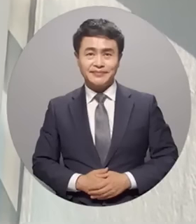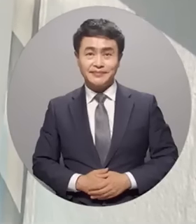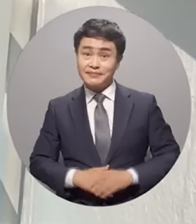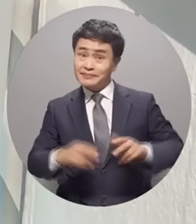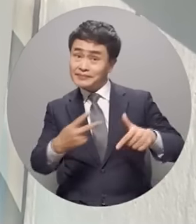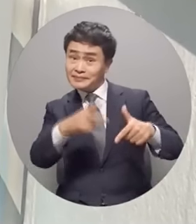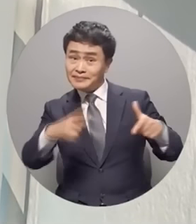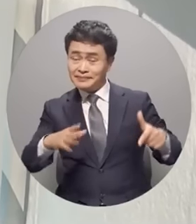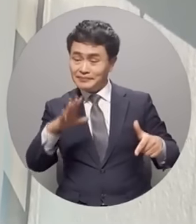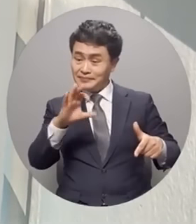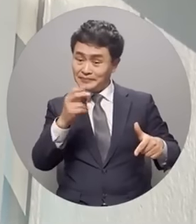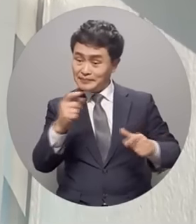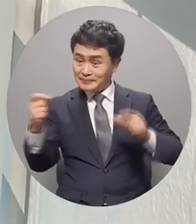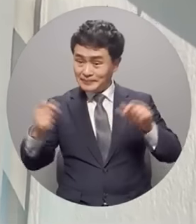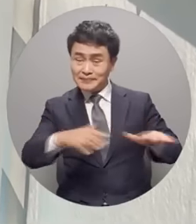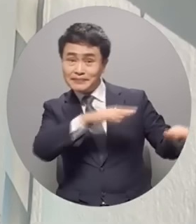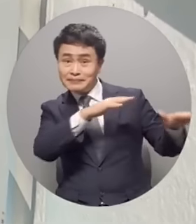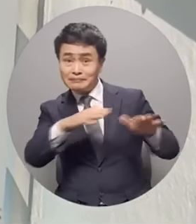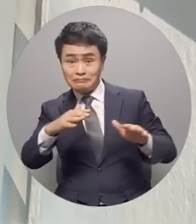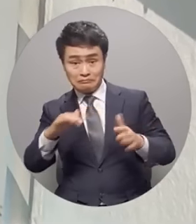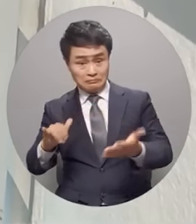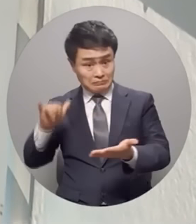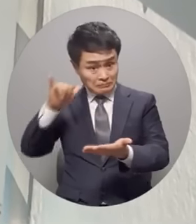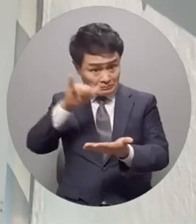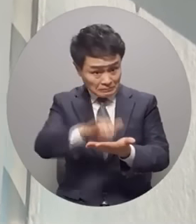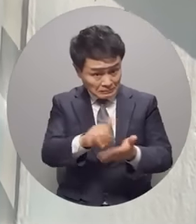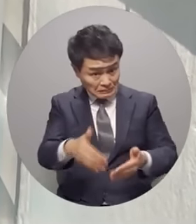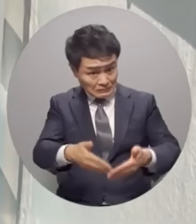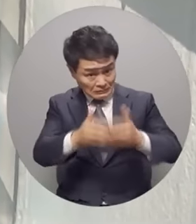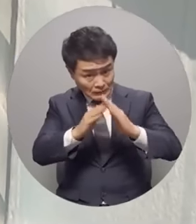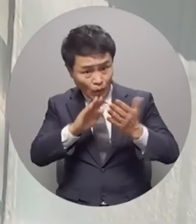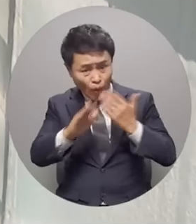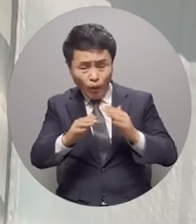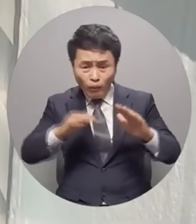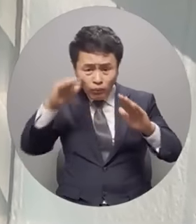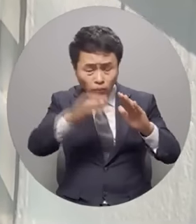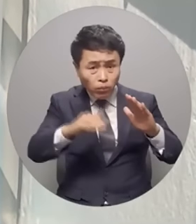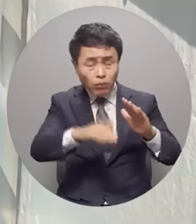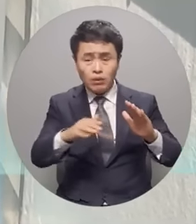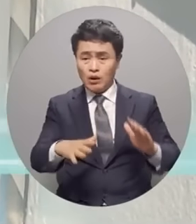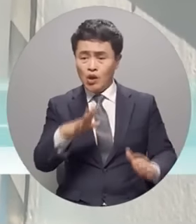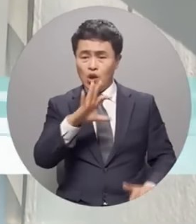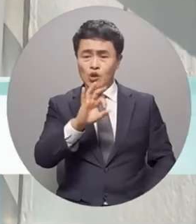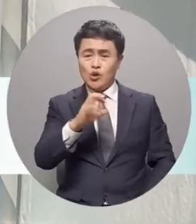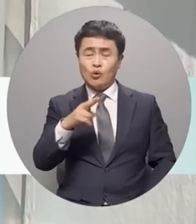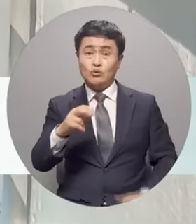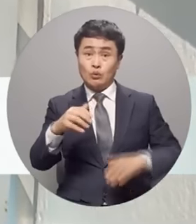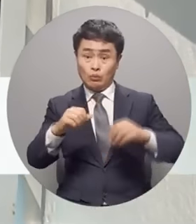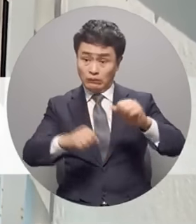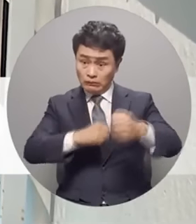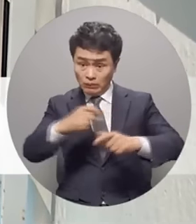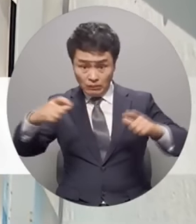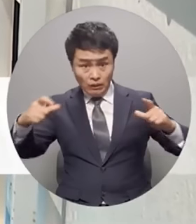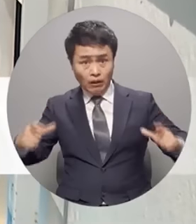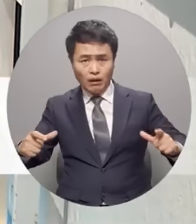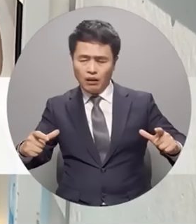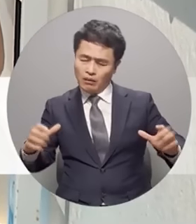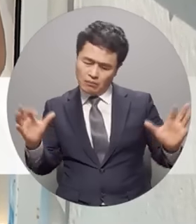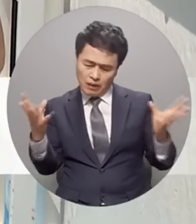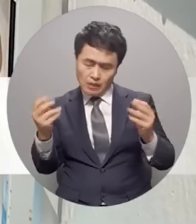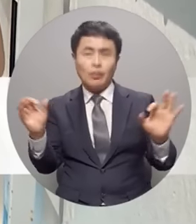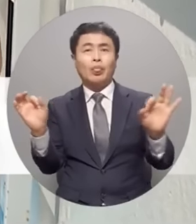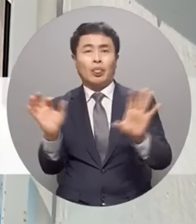인천 영종도 인근 바다입니다. 공항이 만들어지고 개발이 많이 이루어지면서 원래 영종도에 살던 야생생물들의 서식지는 많이